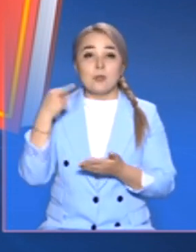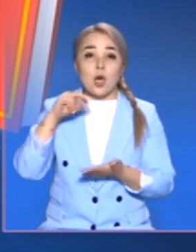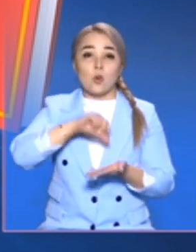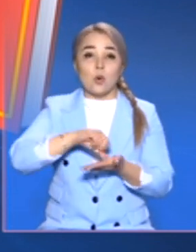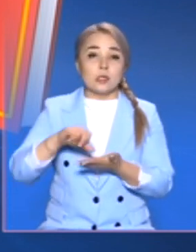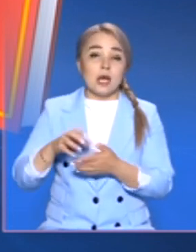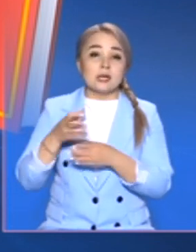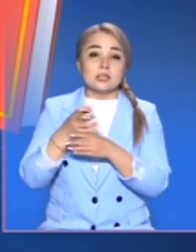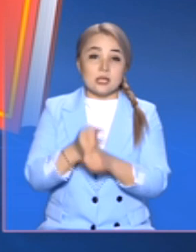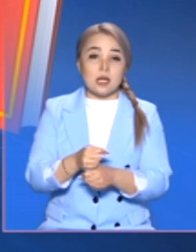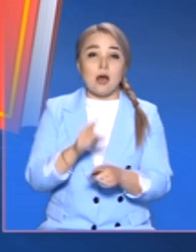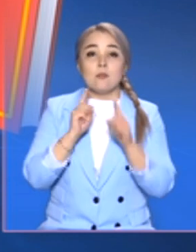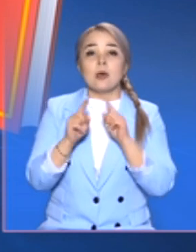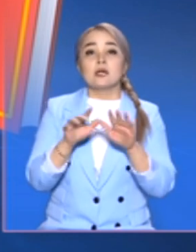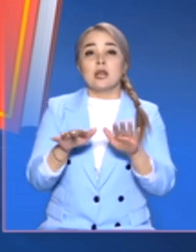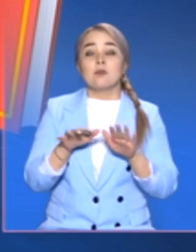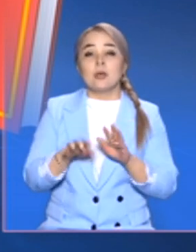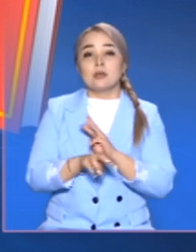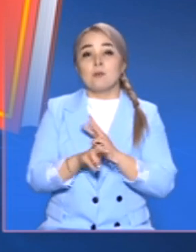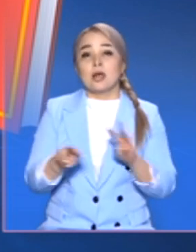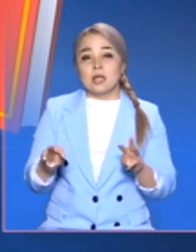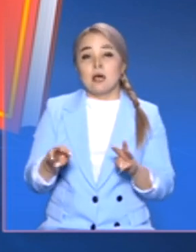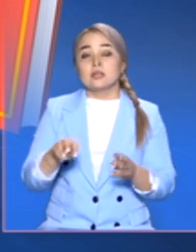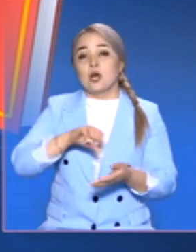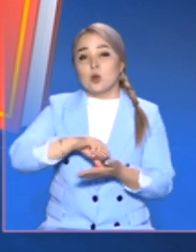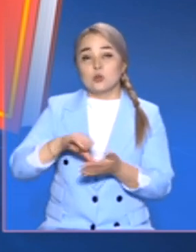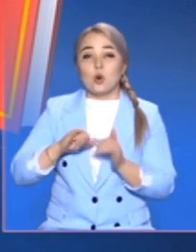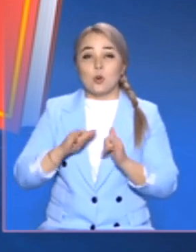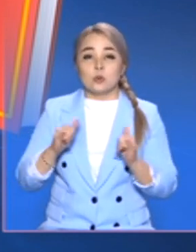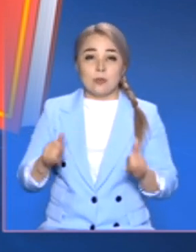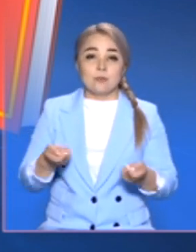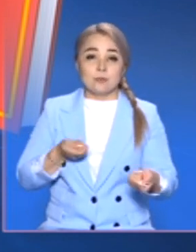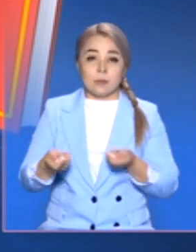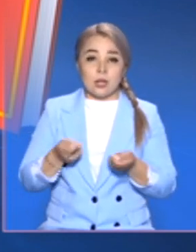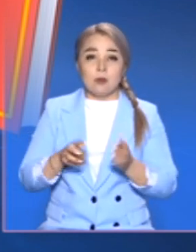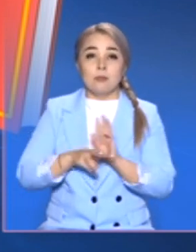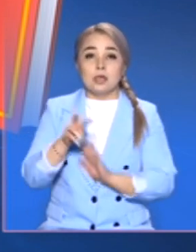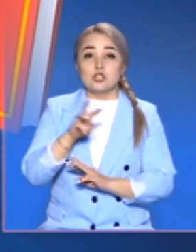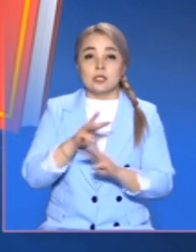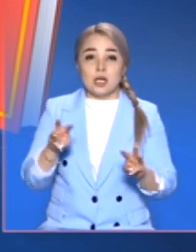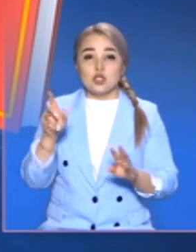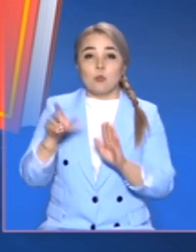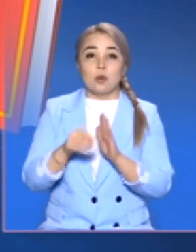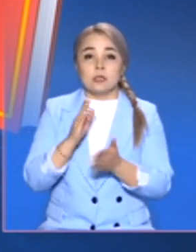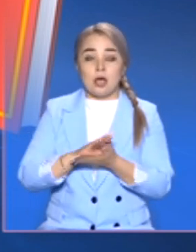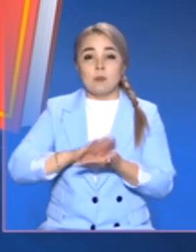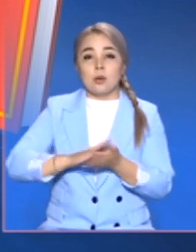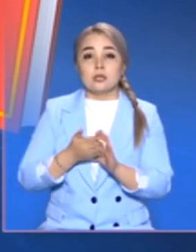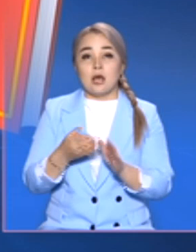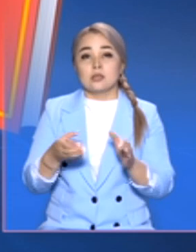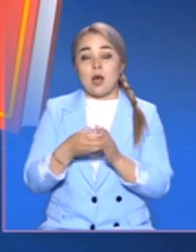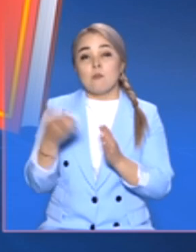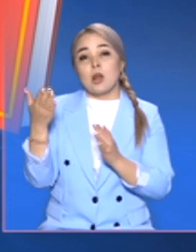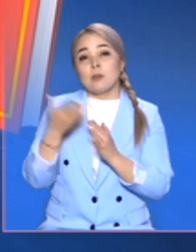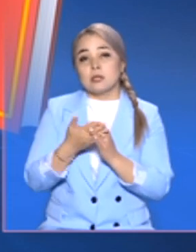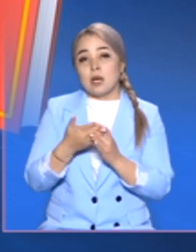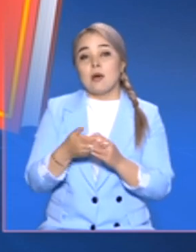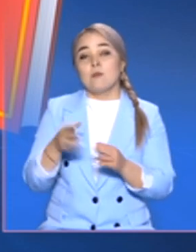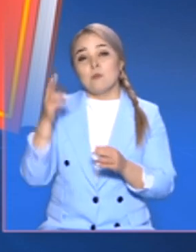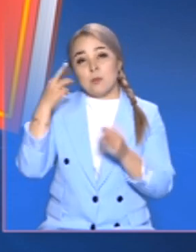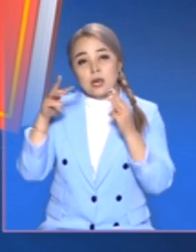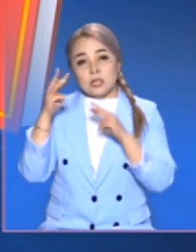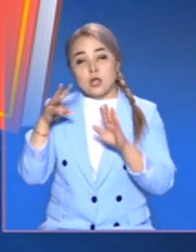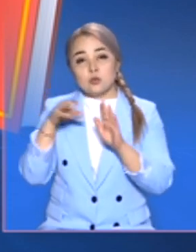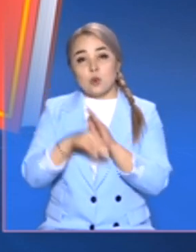өкілеттігі қысқарады. Парламент пен мәслихаттардың рөлі артады. Мәжіліс депутаттарын сайлаудың мажоритарлы пропорционалды моделі